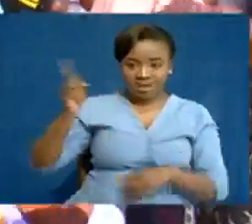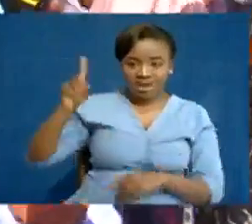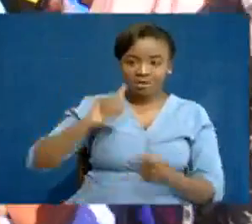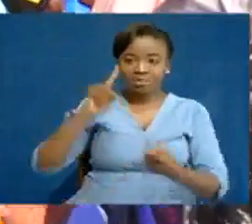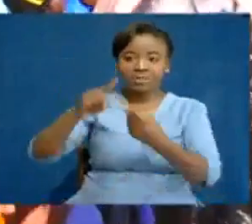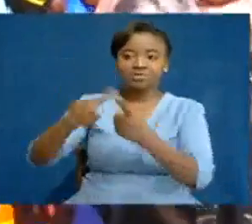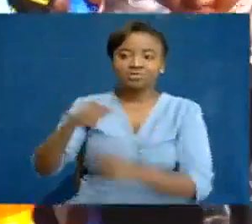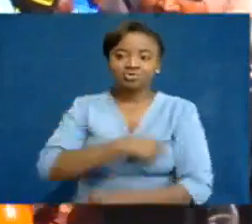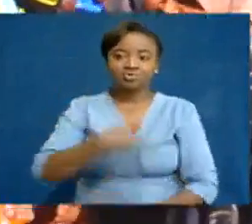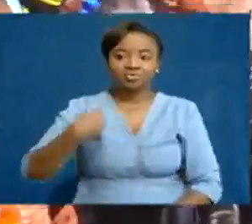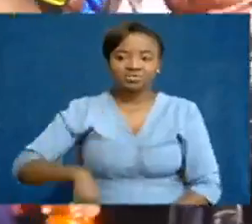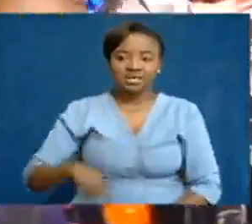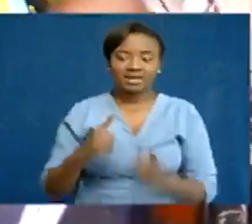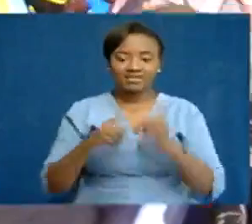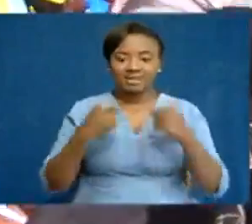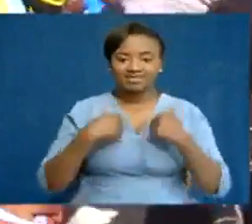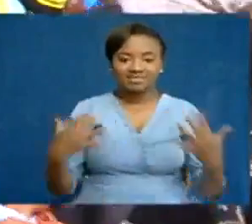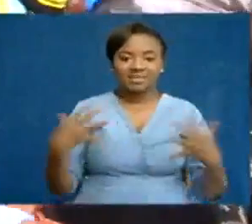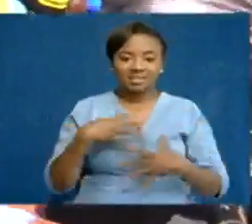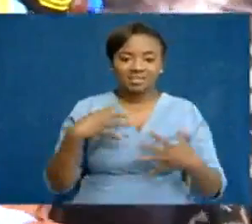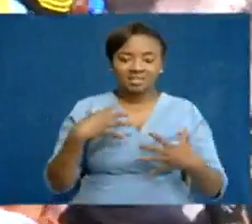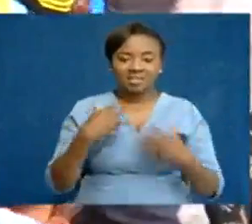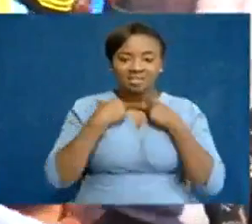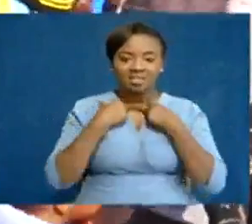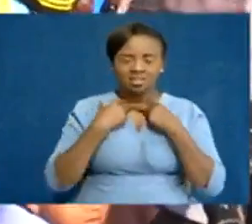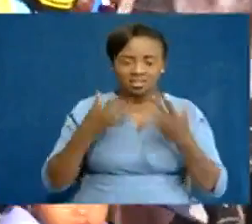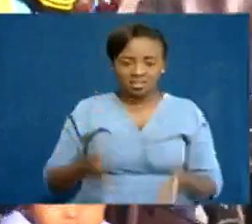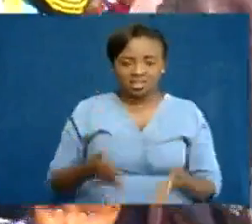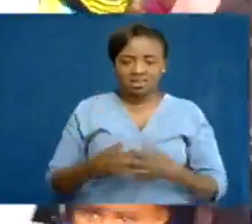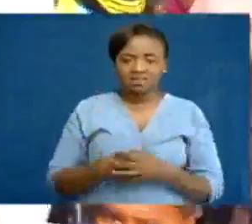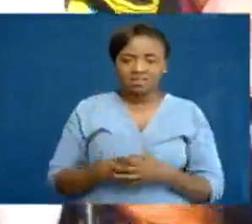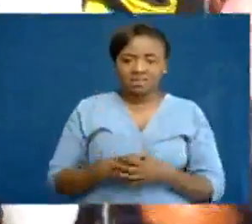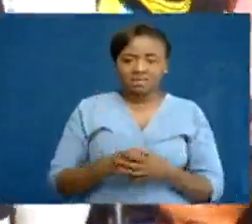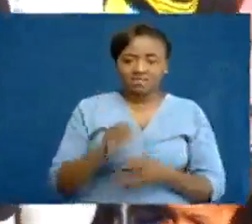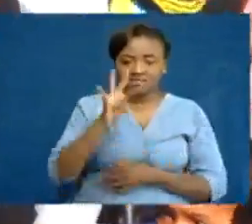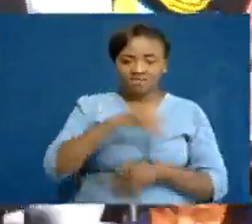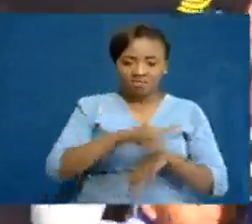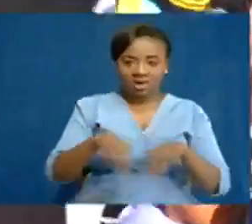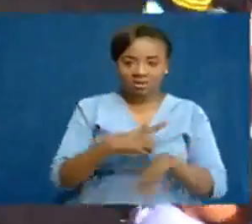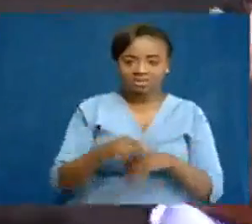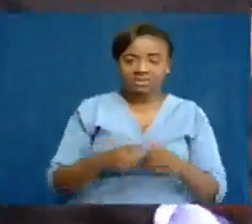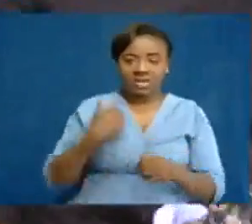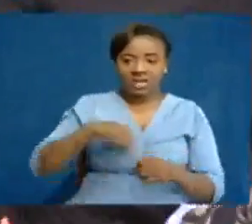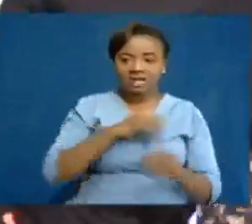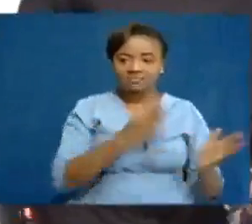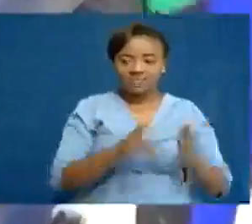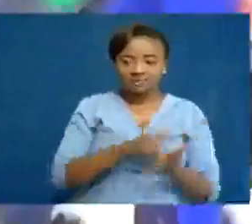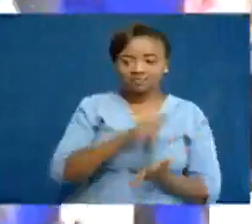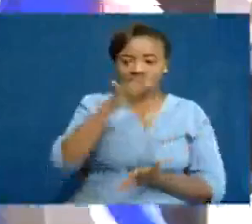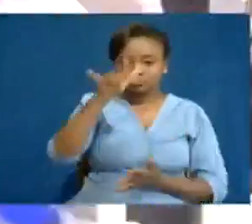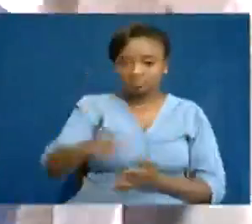stranded here for more than 4 hours. We were having another connection flight in India then to Thailand.